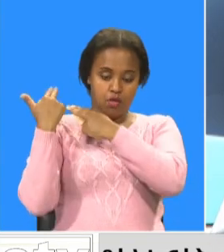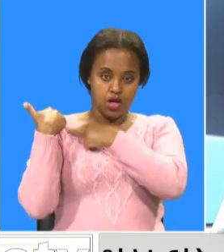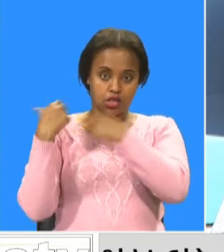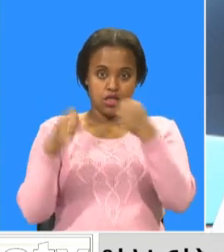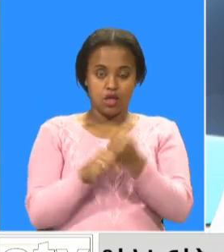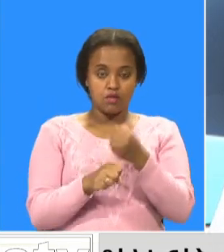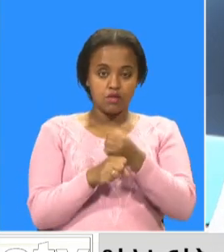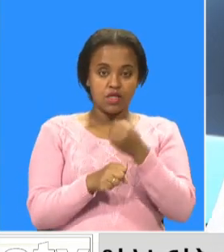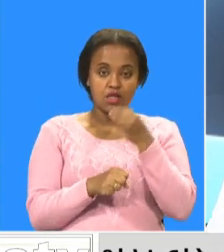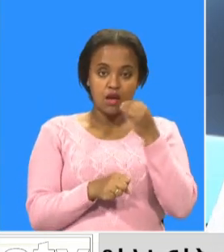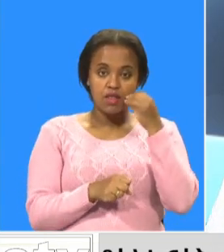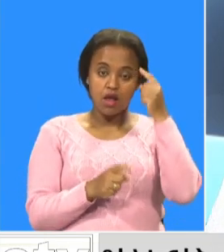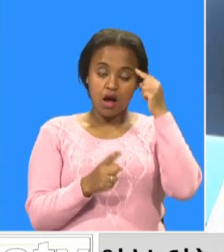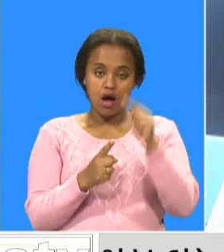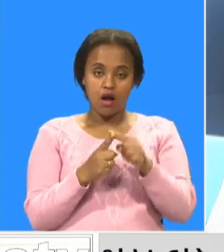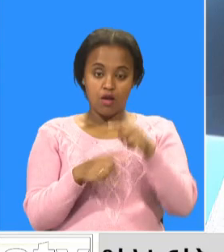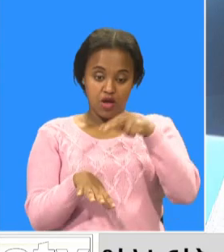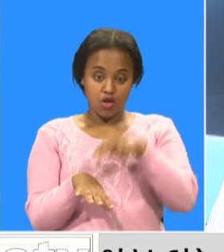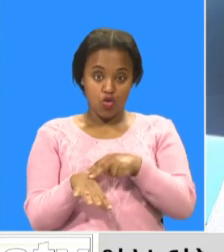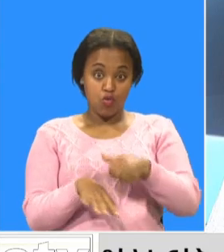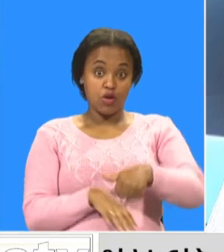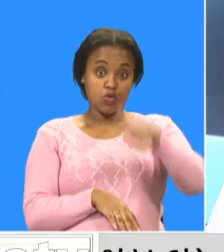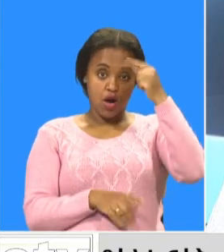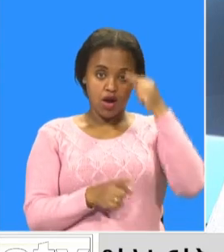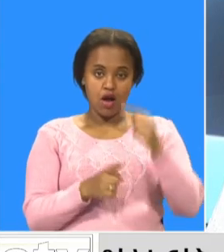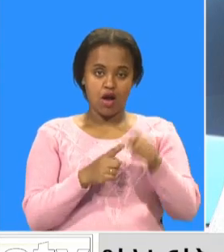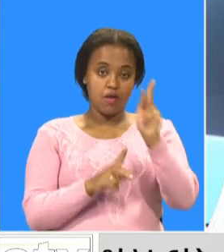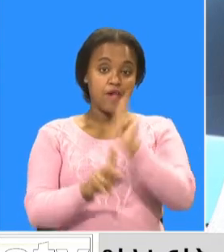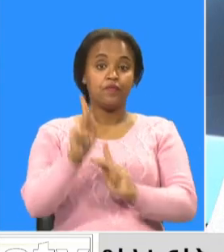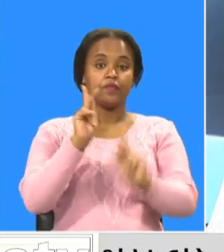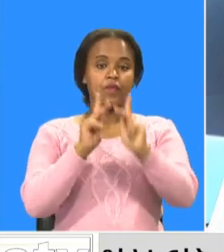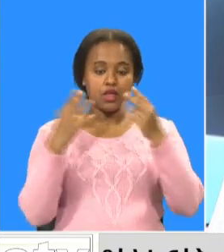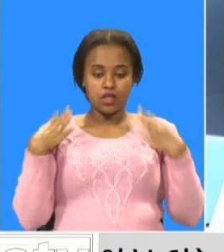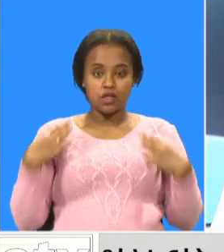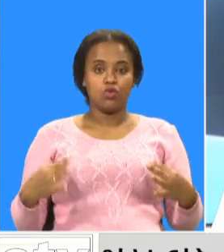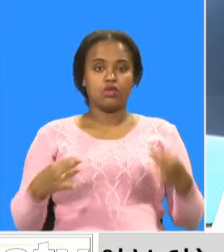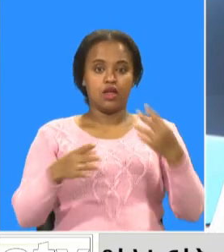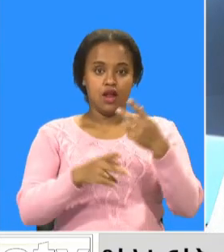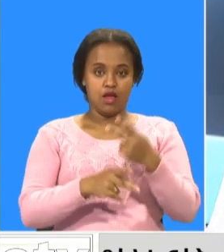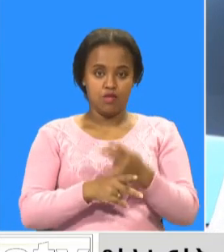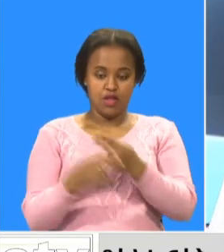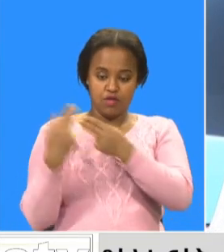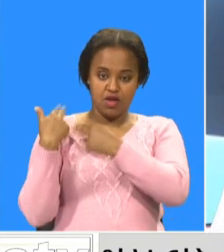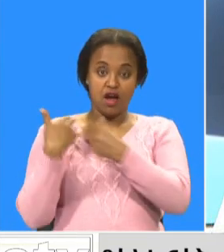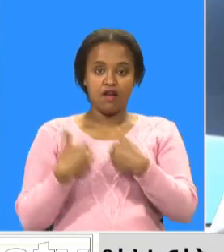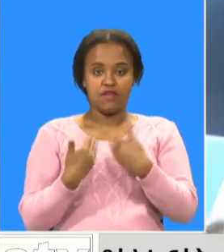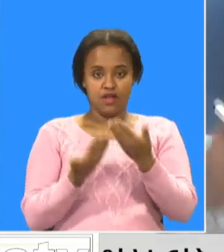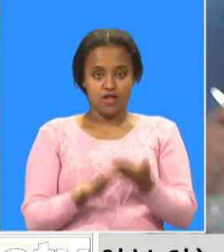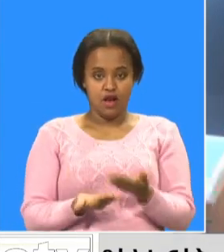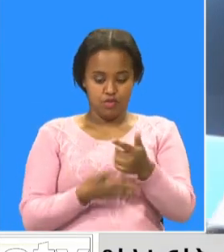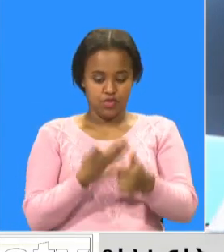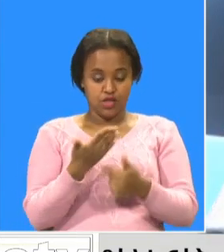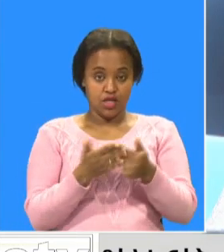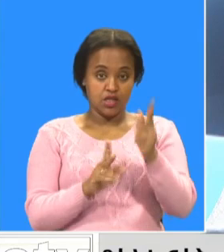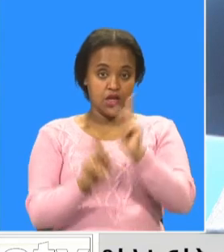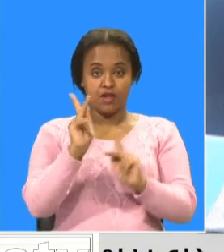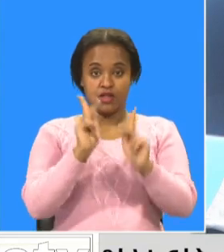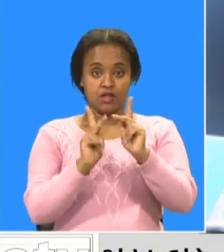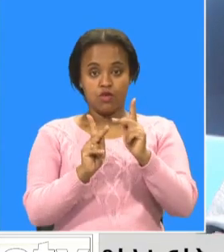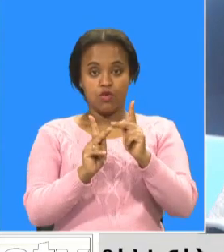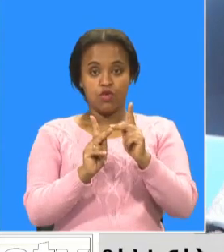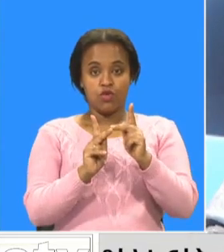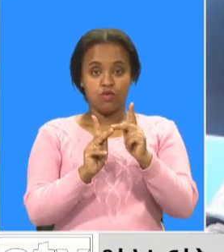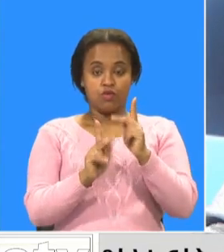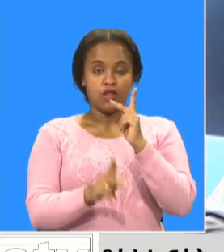ቤት ዓላማ የተቋቋመበት ዋና ዓላማ የህብረተሰቡን ጤና የመጠበቅ ኃላፊነት አለበት። ስለዚህ ህብረተሰቡ የሚጠቀምባቸው